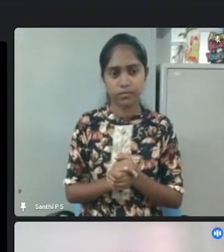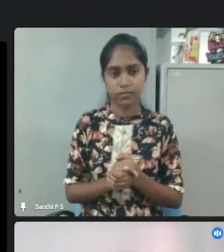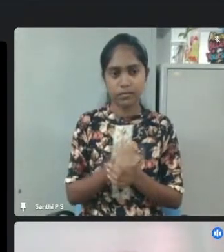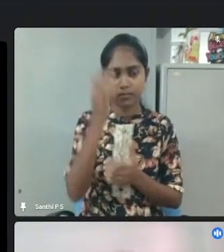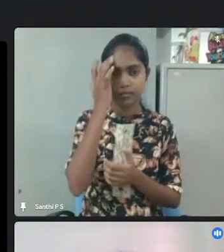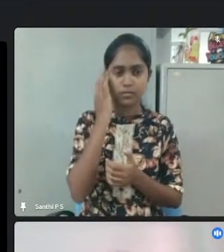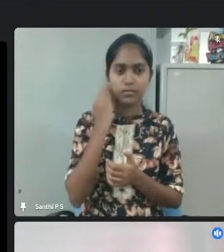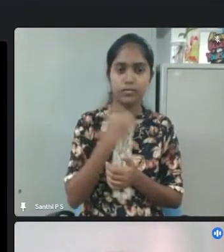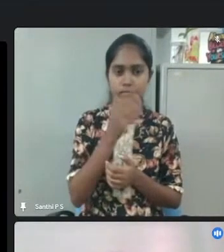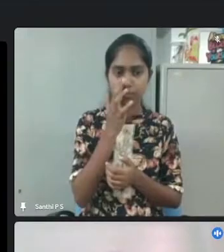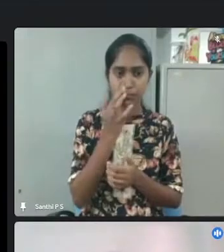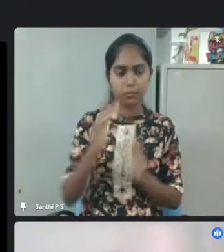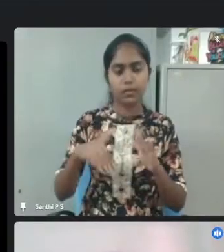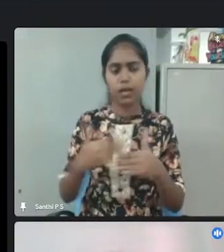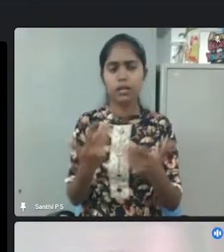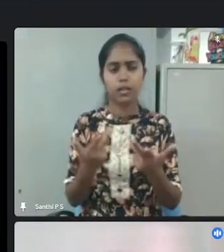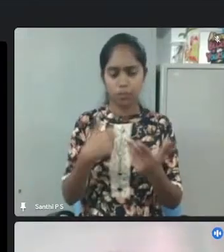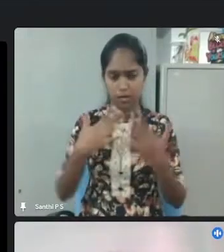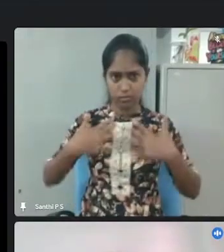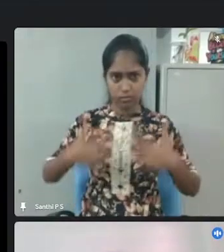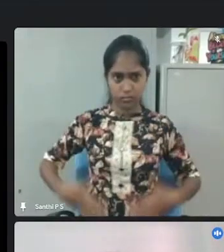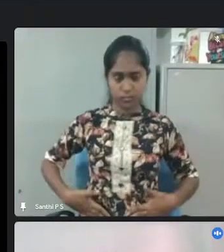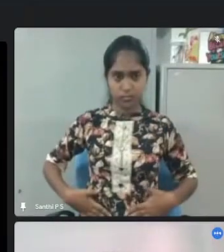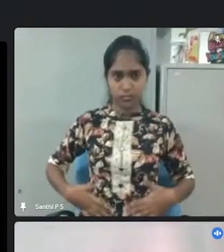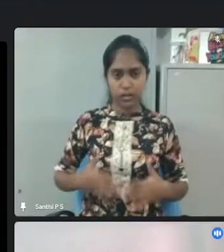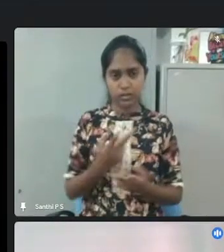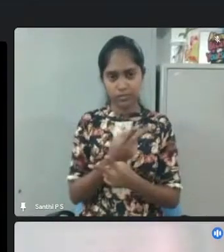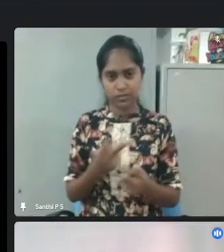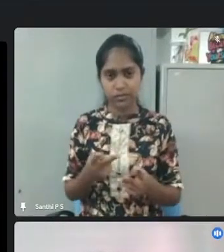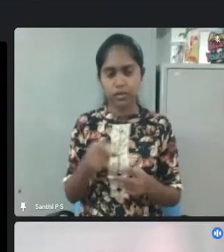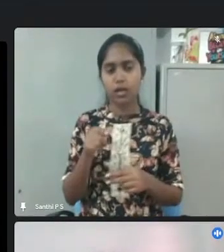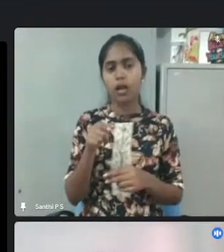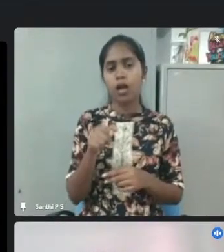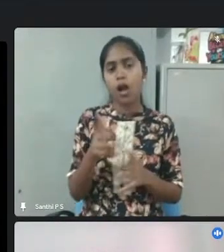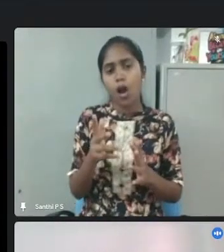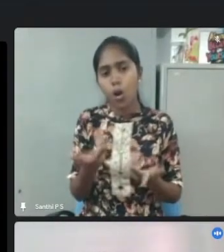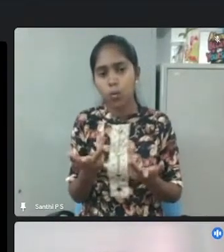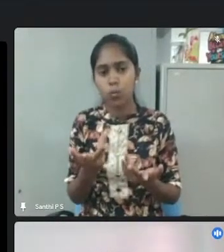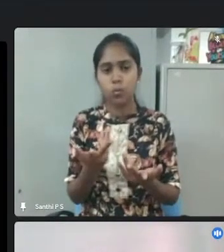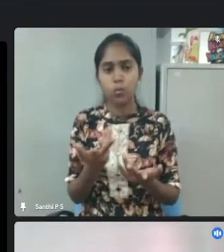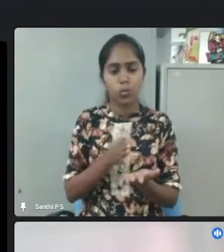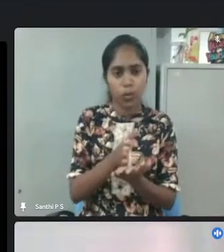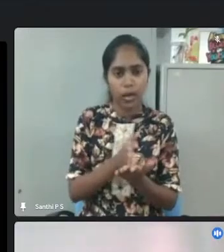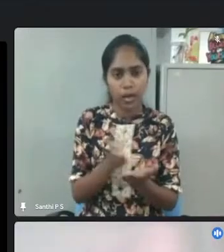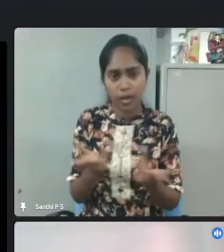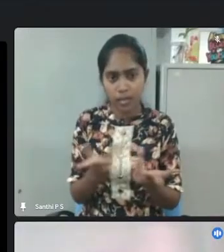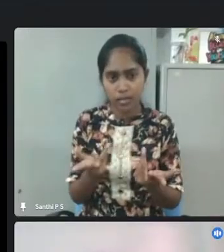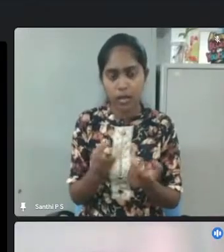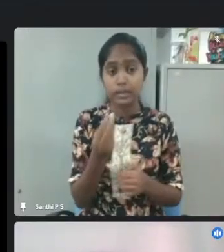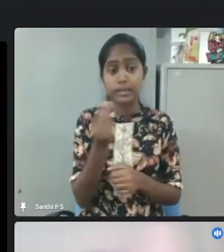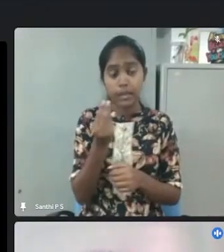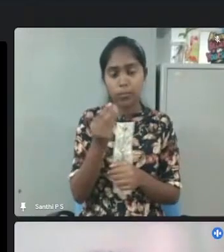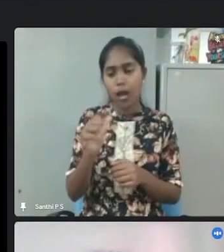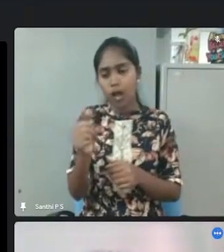ഇനി എന്താണ് നമ്മളുടെ ആരോഗ്യസ്ഥിതികൾ അല്ലെങ്കിൽ ആരോഗ്യാവസ്ഥകൾ? അതെങ്ങനെയുള്ളവയായിരിക്കാം? ചിലപ്പോൾ വളരെ വിസിബിൾ